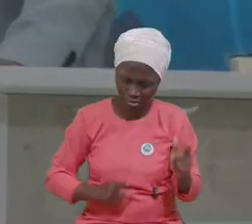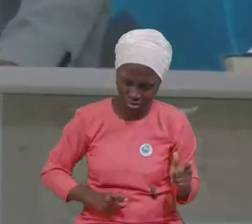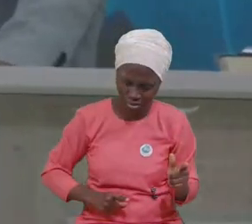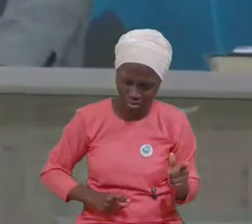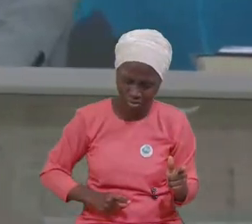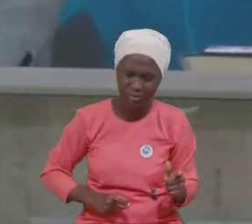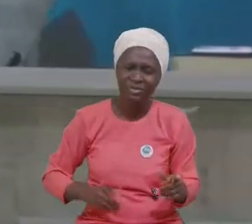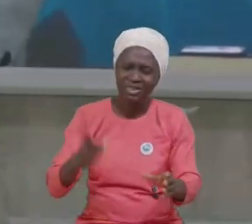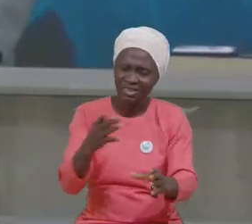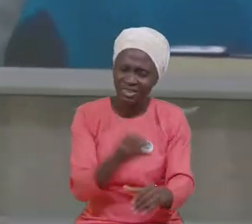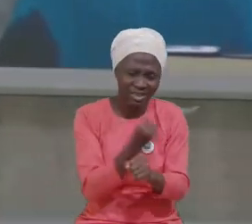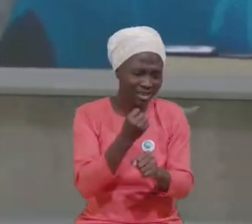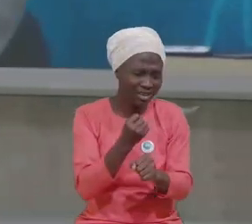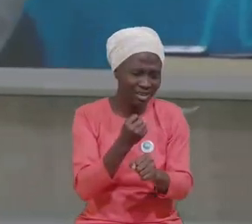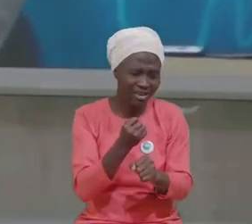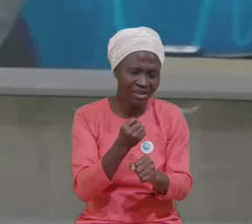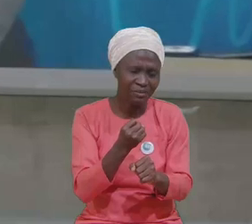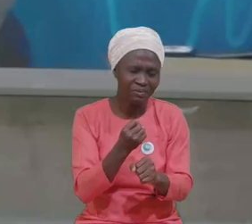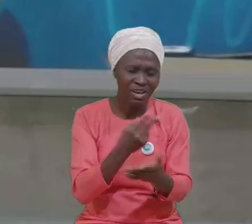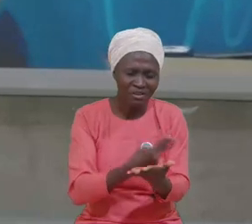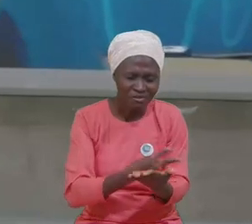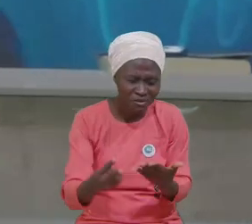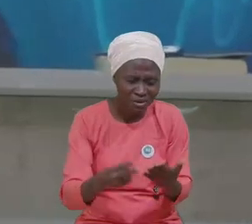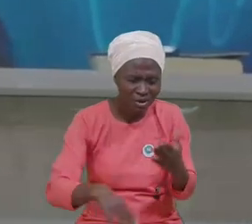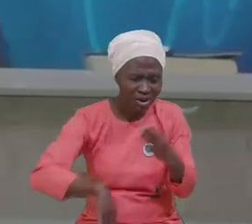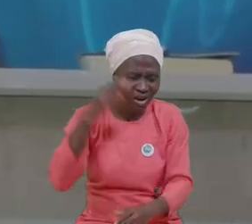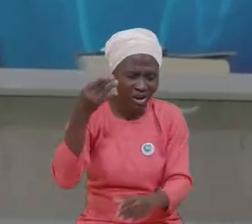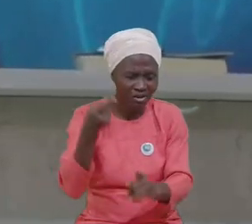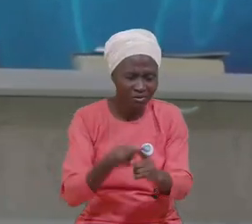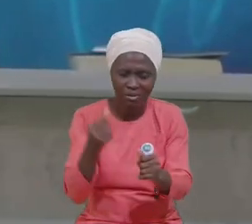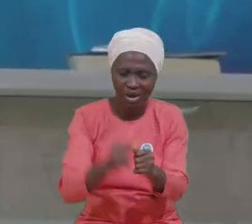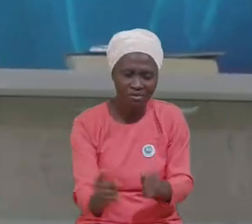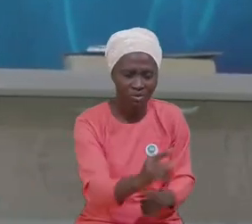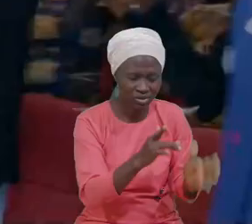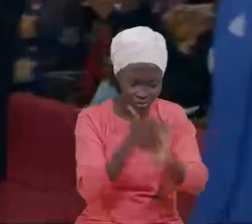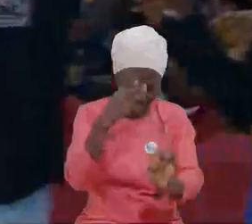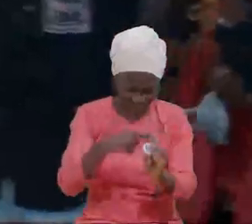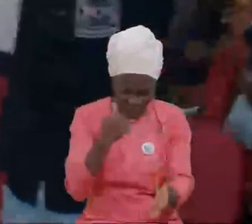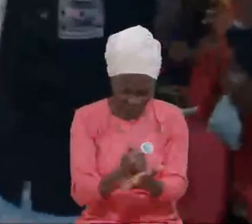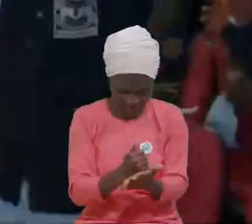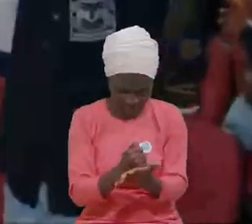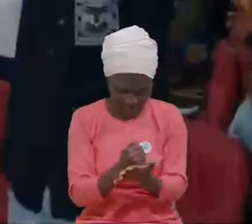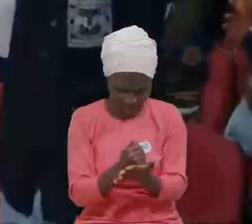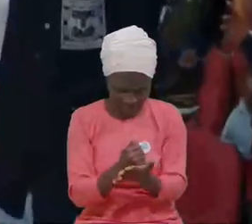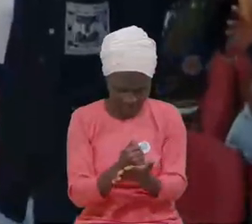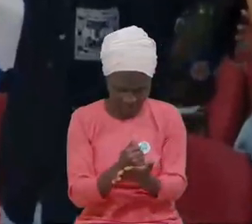Seigneur, ôte l'échec de chaque vie au nom de